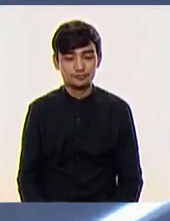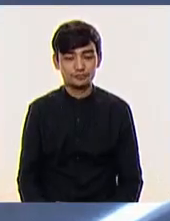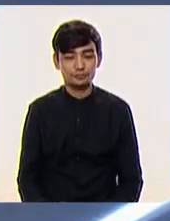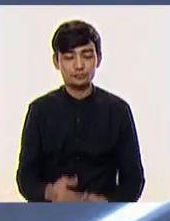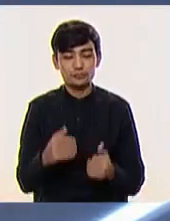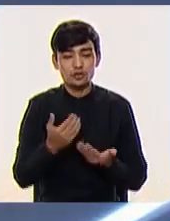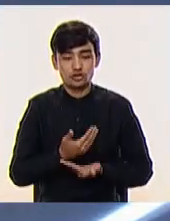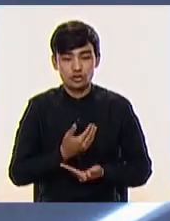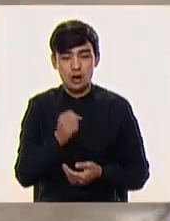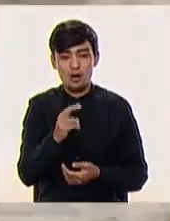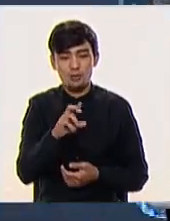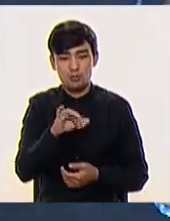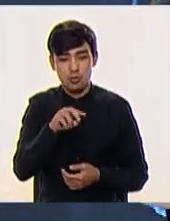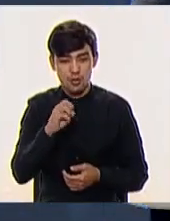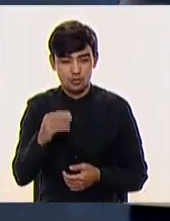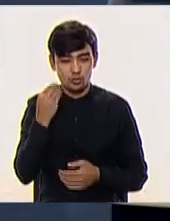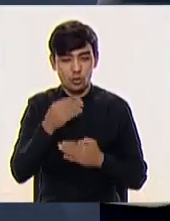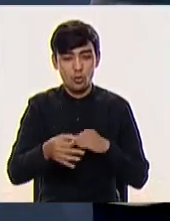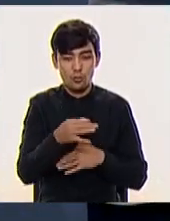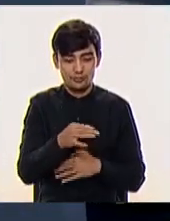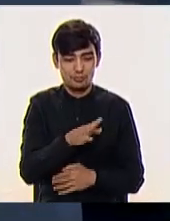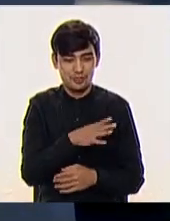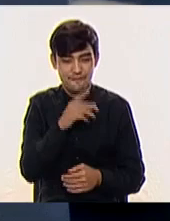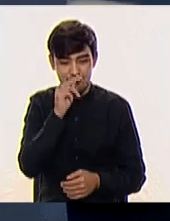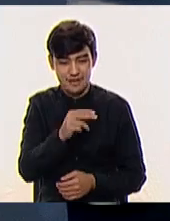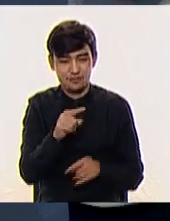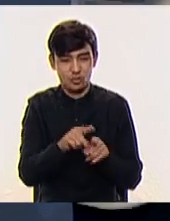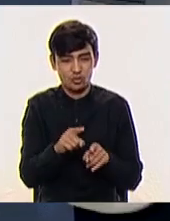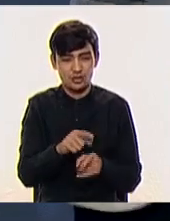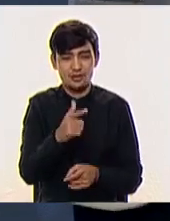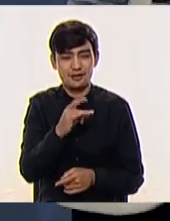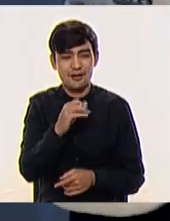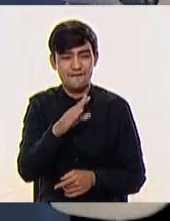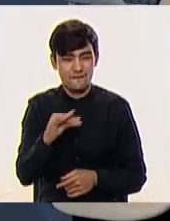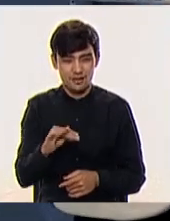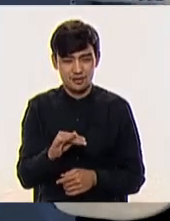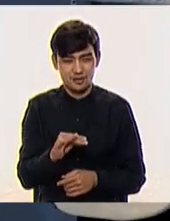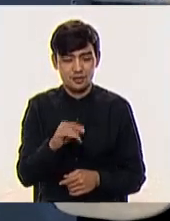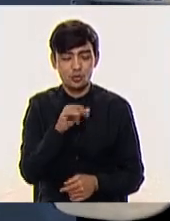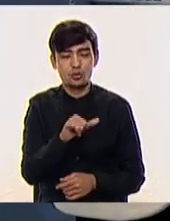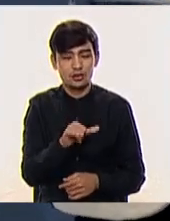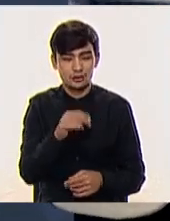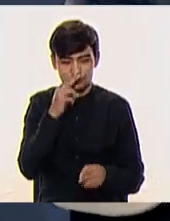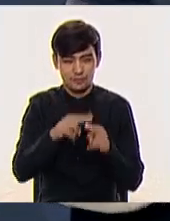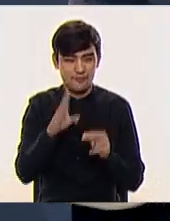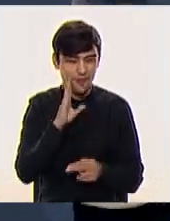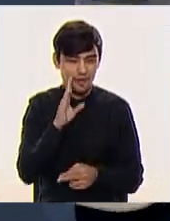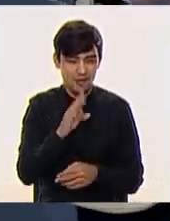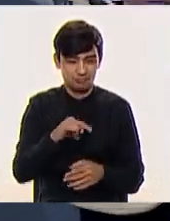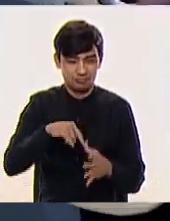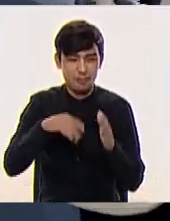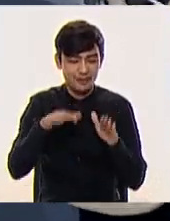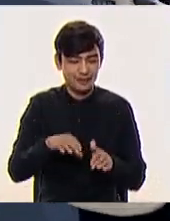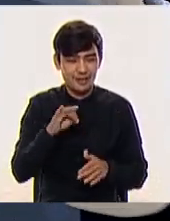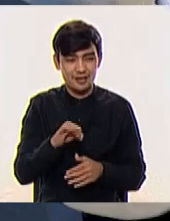Жители села Акбулак в Туркестанской области винят местное предприятие по добыче гравия в том, что у них исчезла вода в колодцах, а